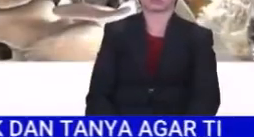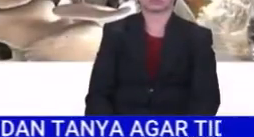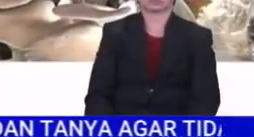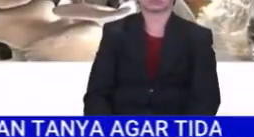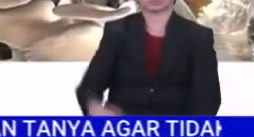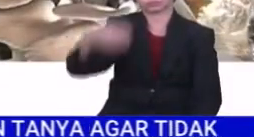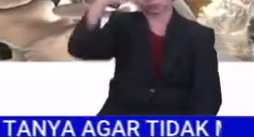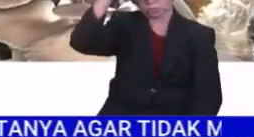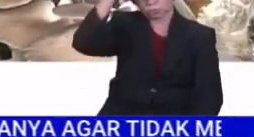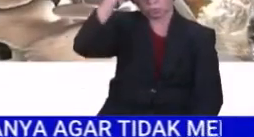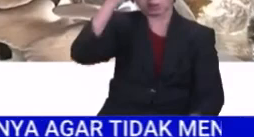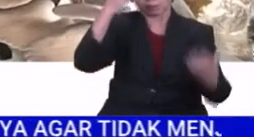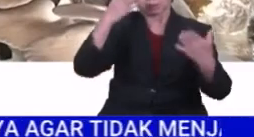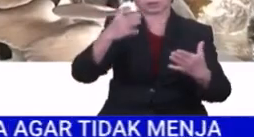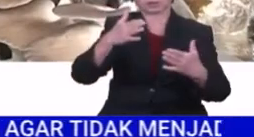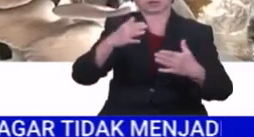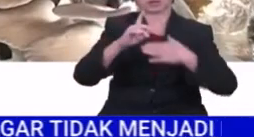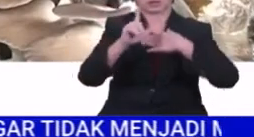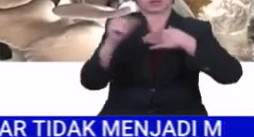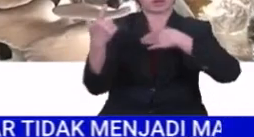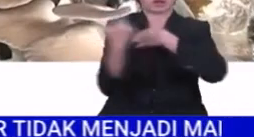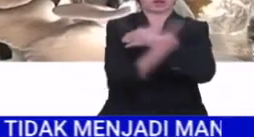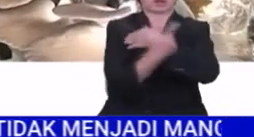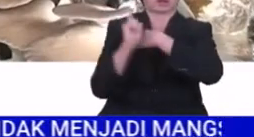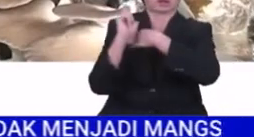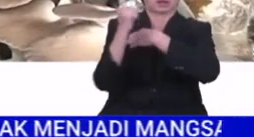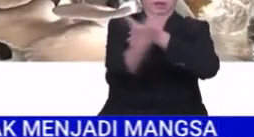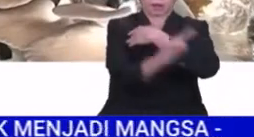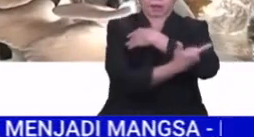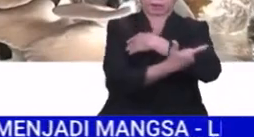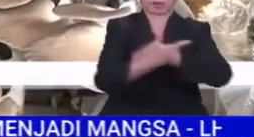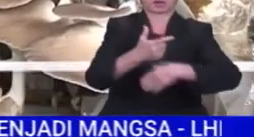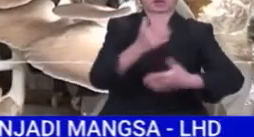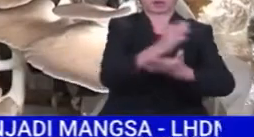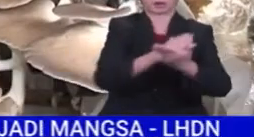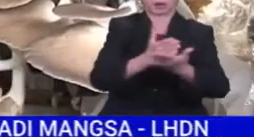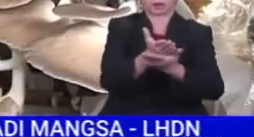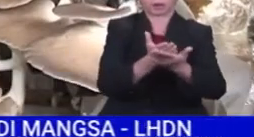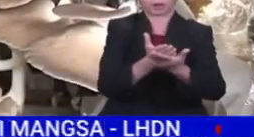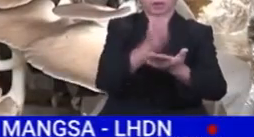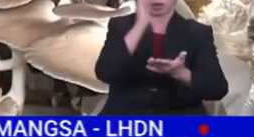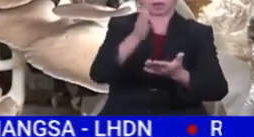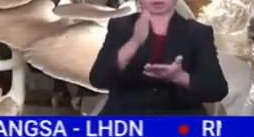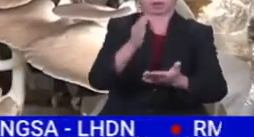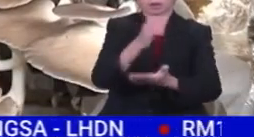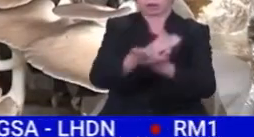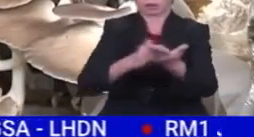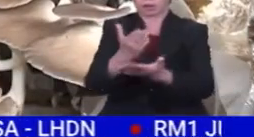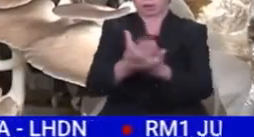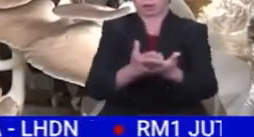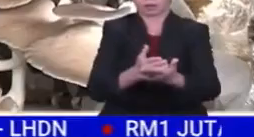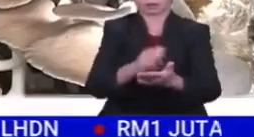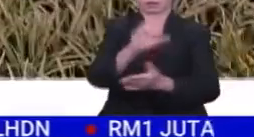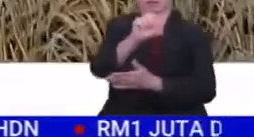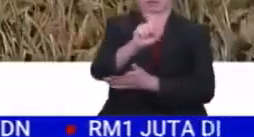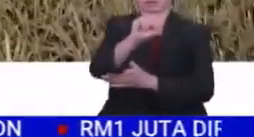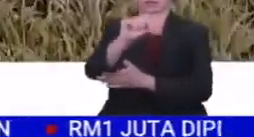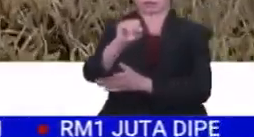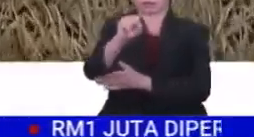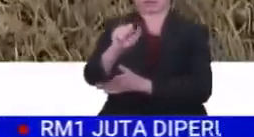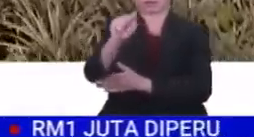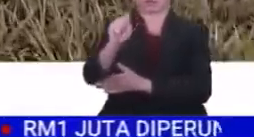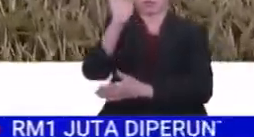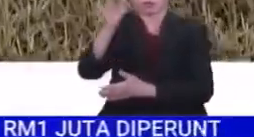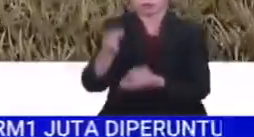Doha kita banyak dan minat kebanyakan usai nasyita karena baru Biarkanlah paha makalah tanaman